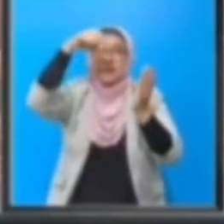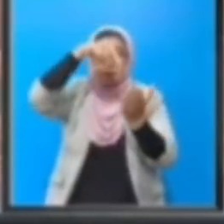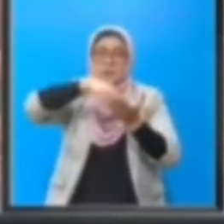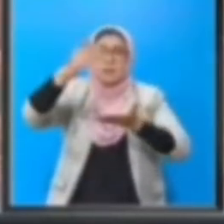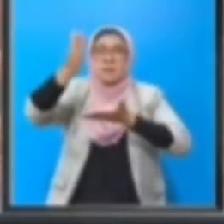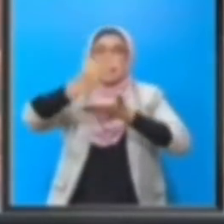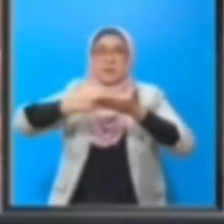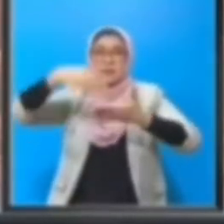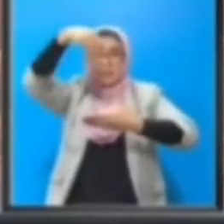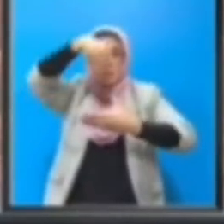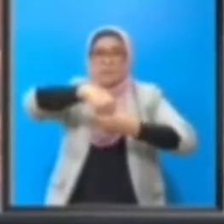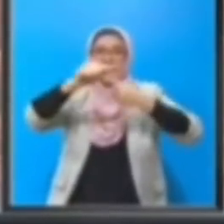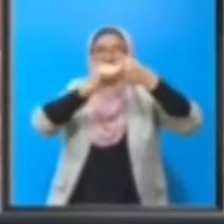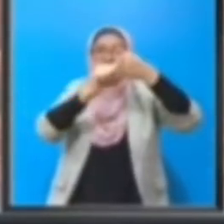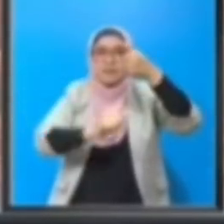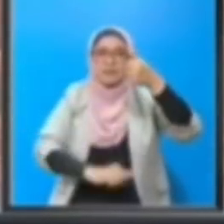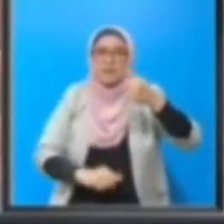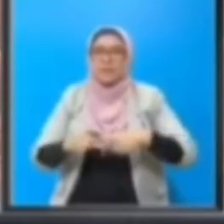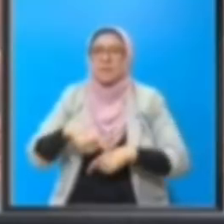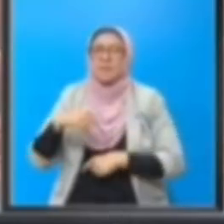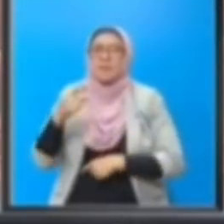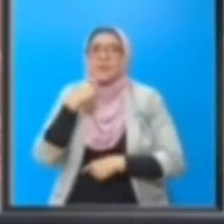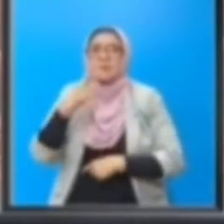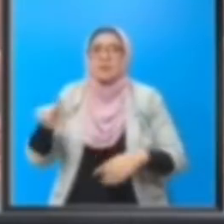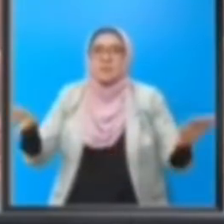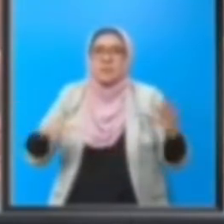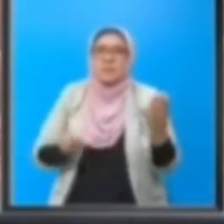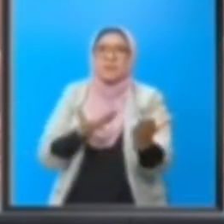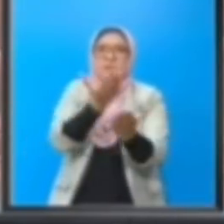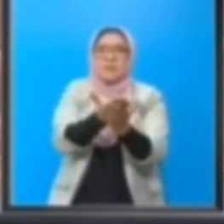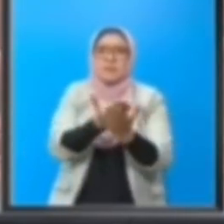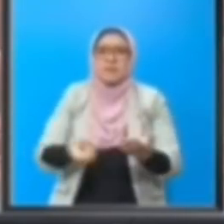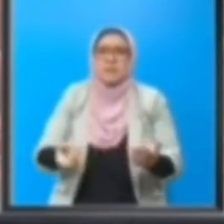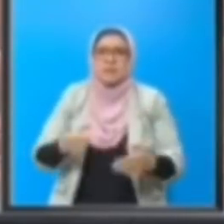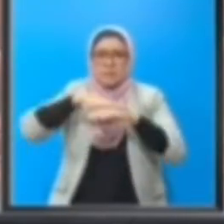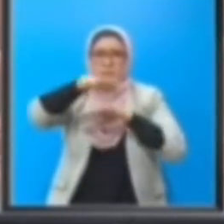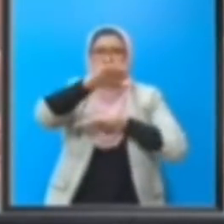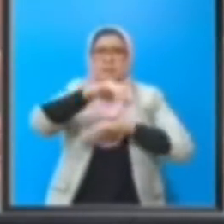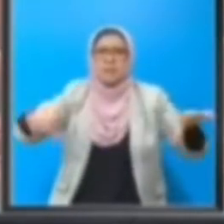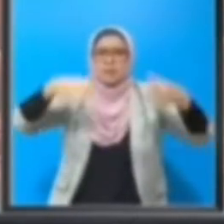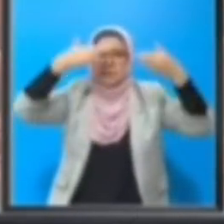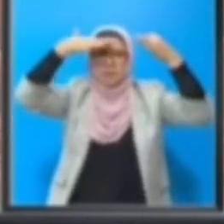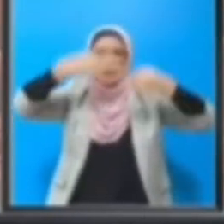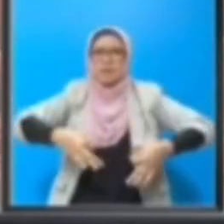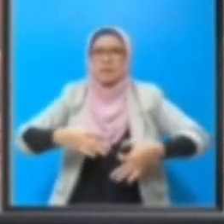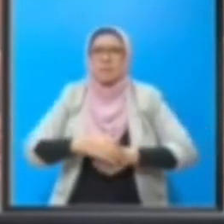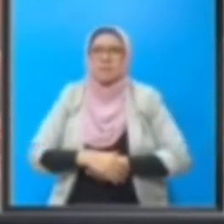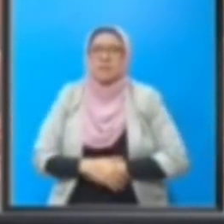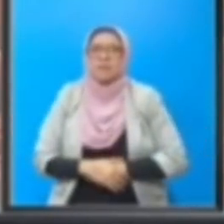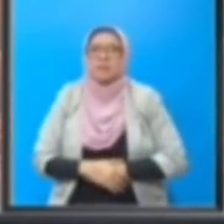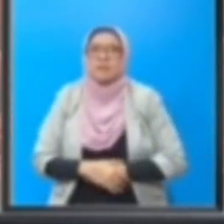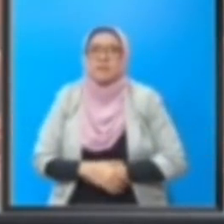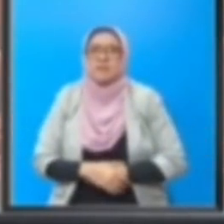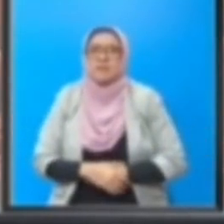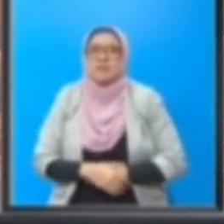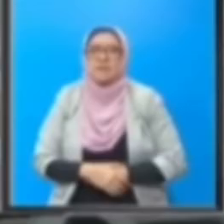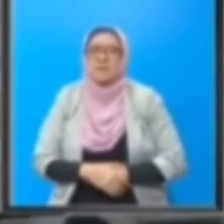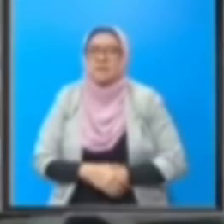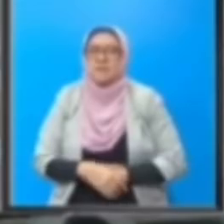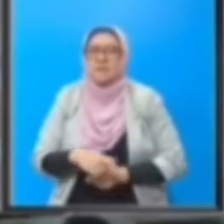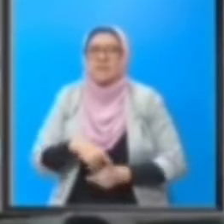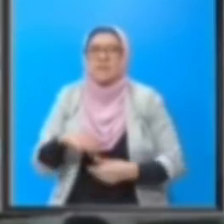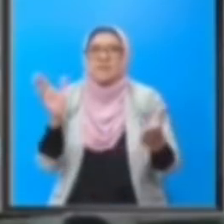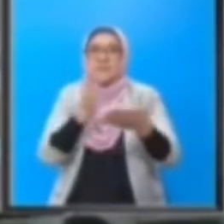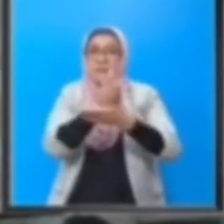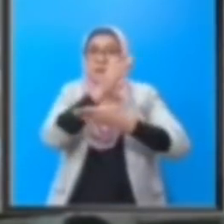kuasa. Ya. Saya minta suruh dia orang buat usul dulu ini. Hantar, lepas tu buat keputusan. Tuan Yang Dipertua, Tuan